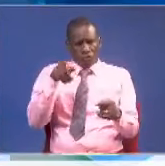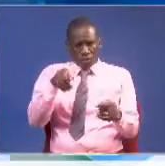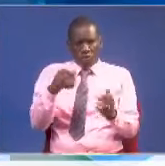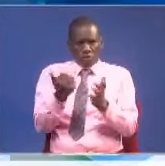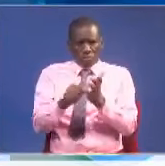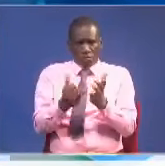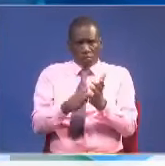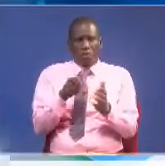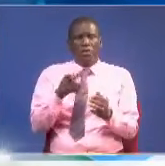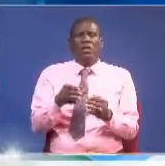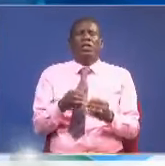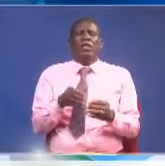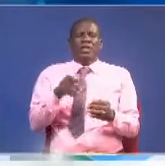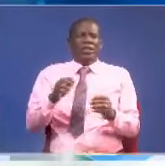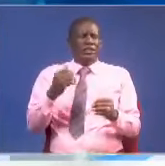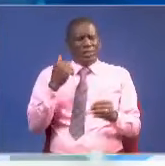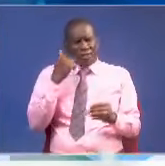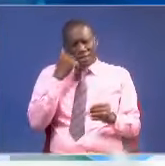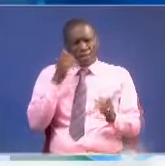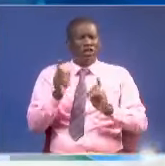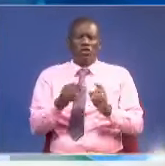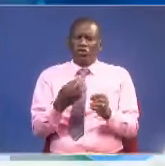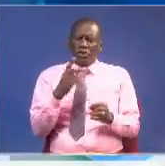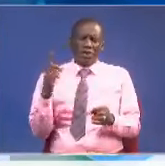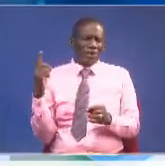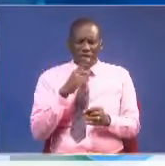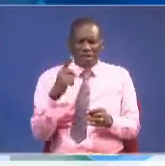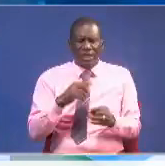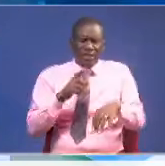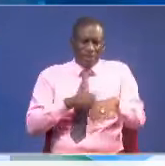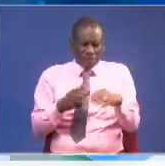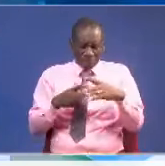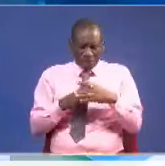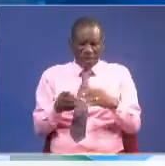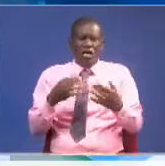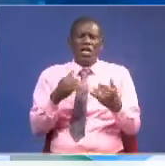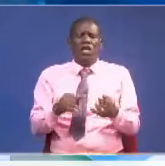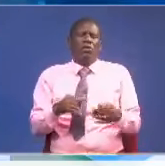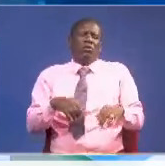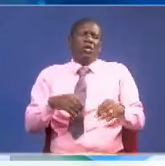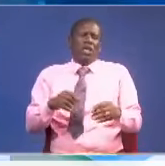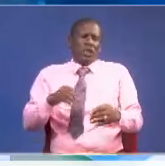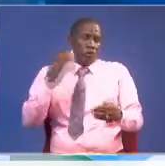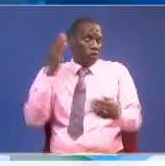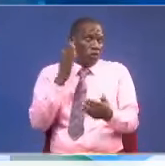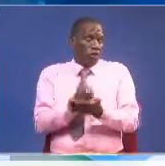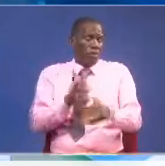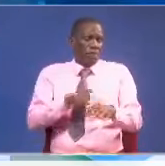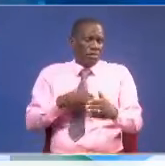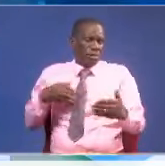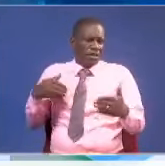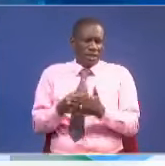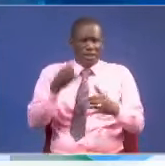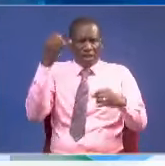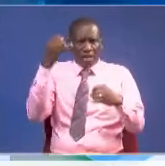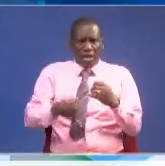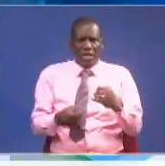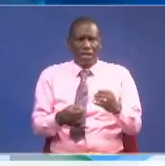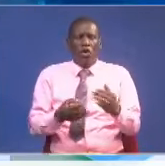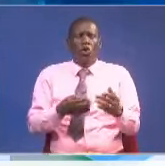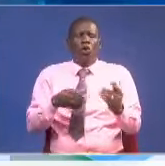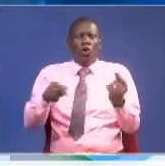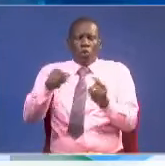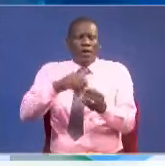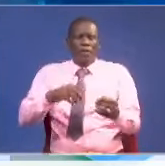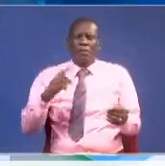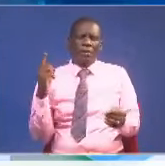kuwa hatari katika hatua za mwanzo mwanzo, hivyo kugunduliwa unapofika katika hatua za mwisho ambapo unakuwa